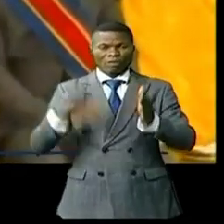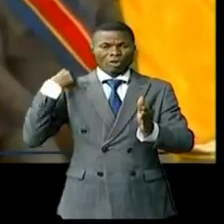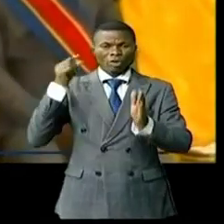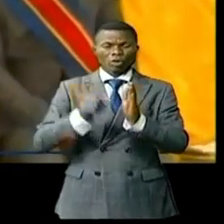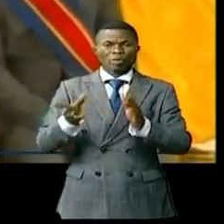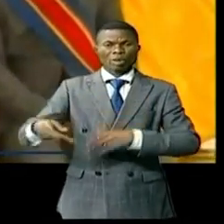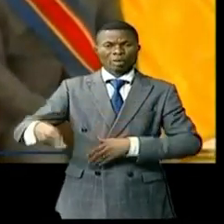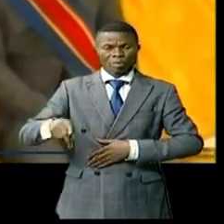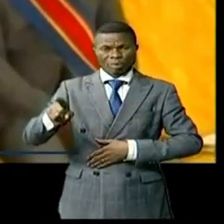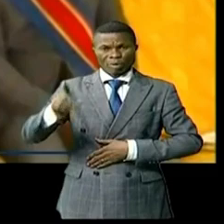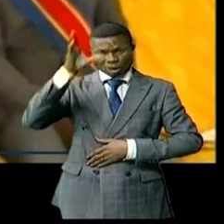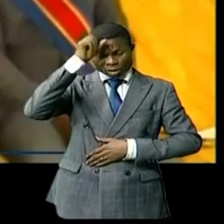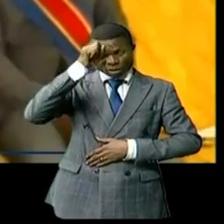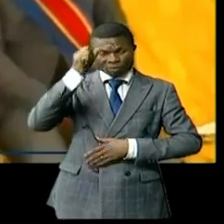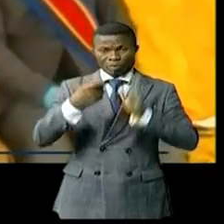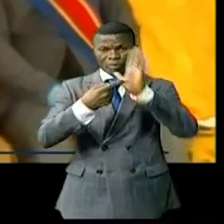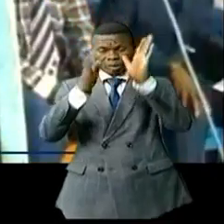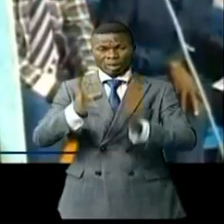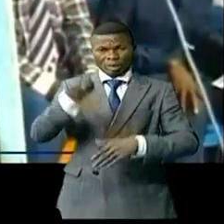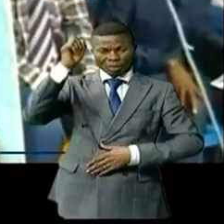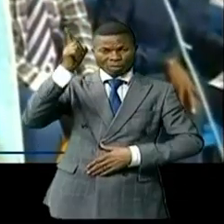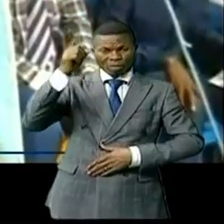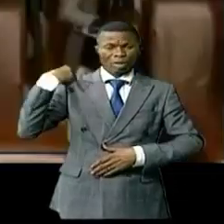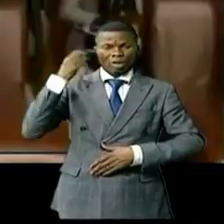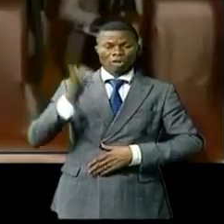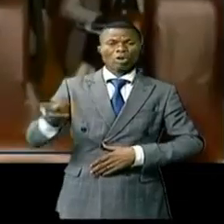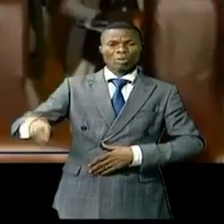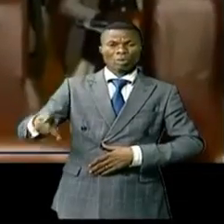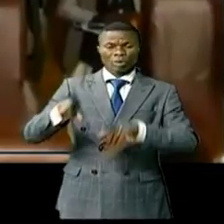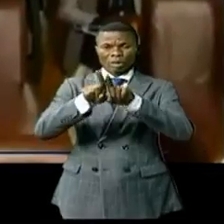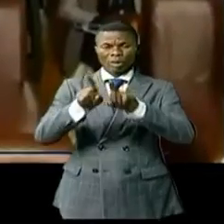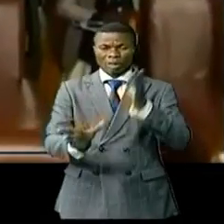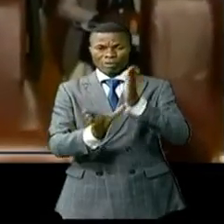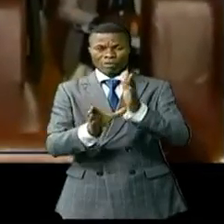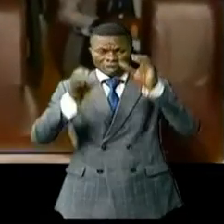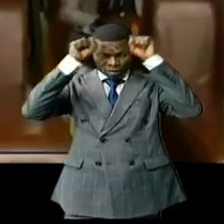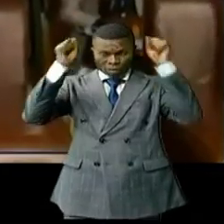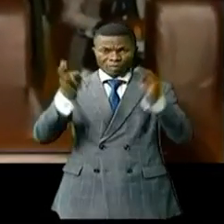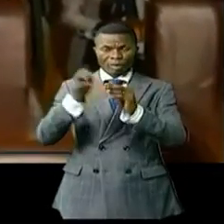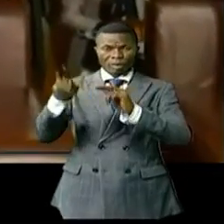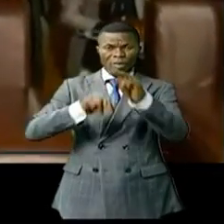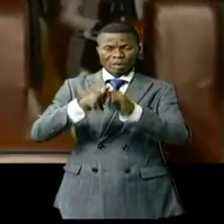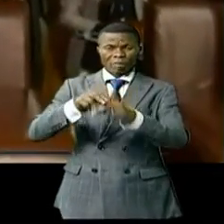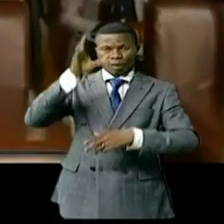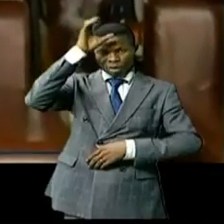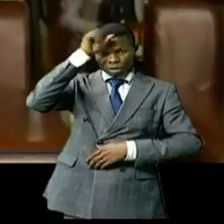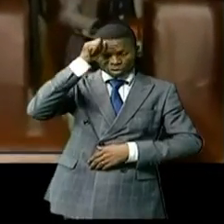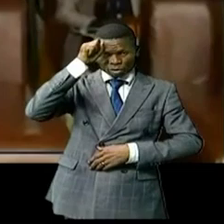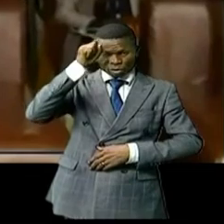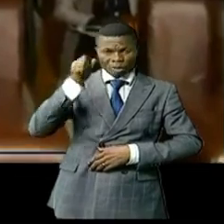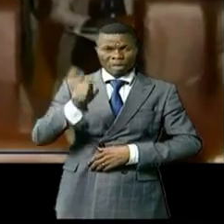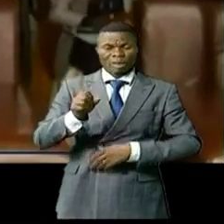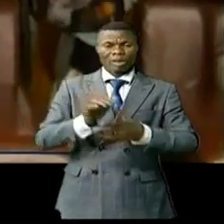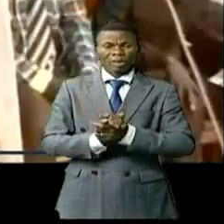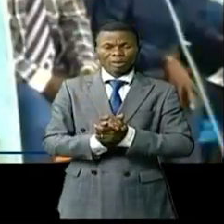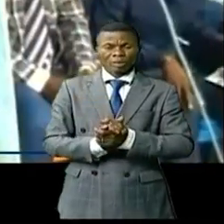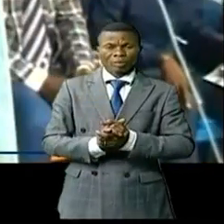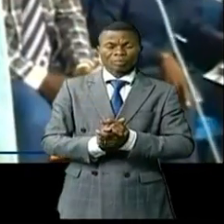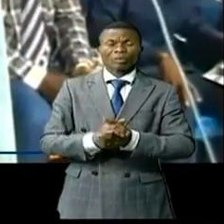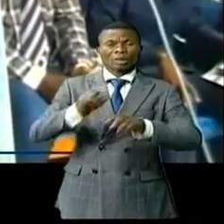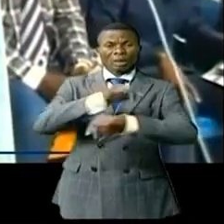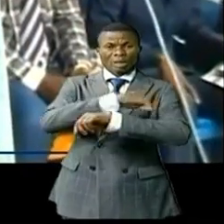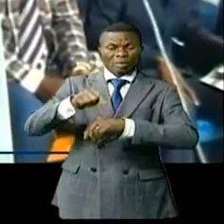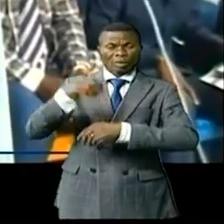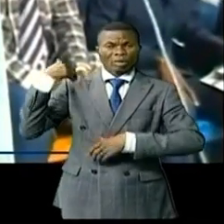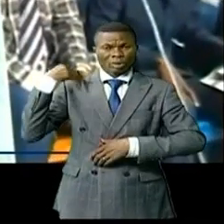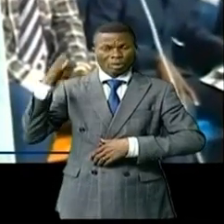province Fei-Chien Kiwai, représentant personnel du gouverneur de province et des vice-présidents de l'Assemblée provinciale du Kwilu, Paulin Kiankai. Cet établissement